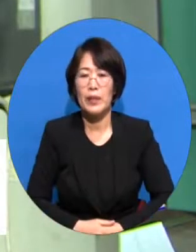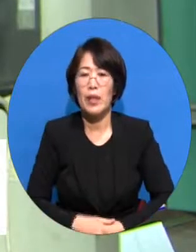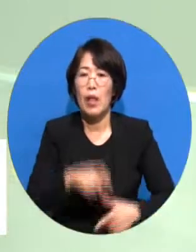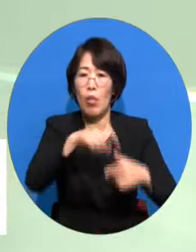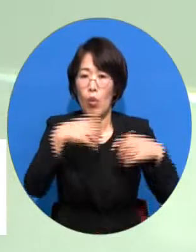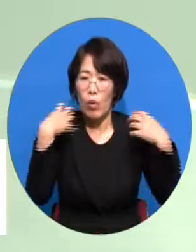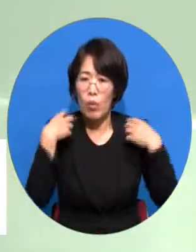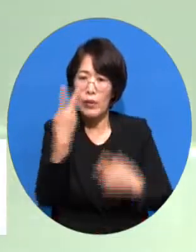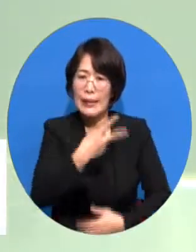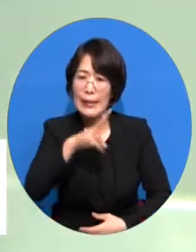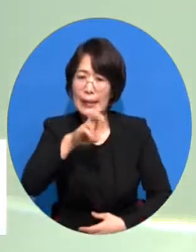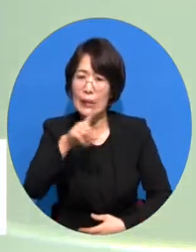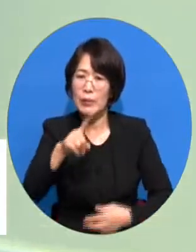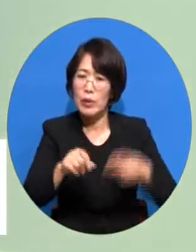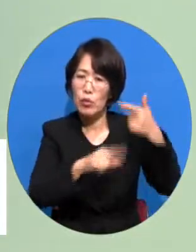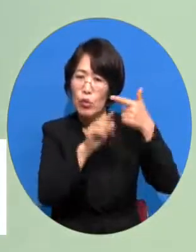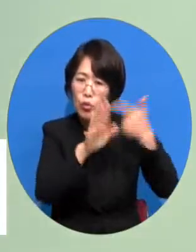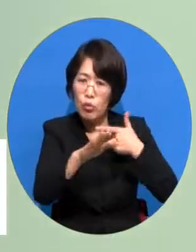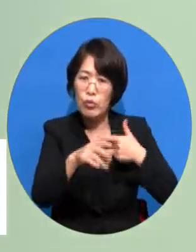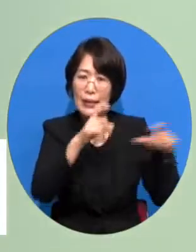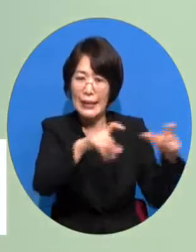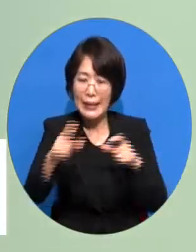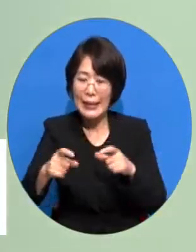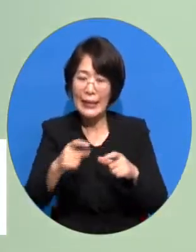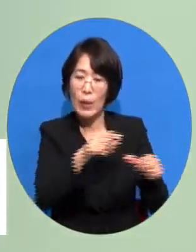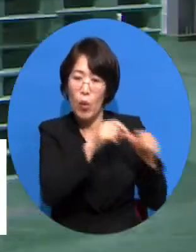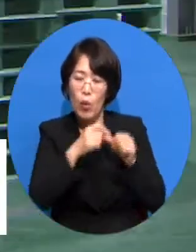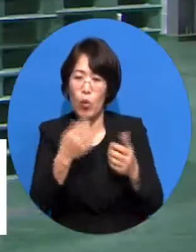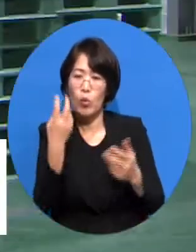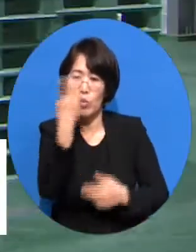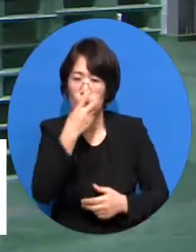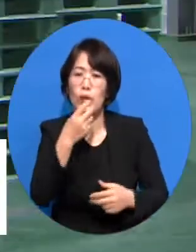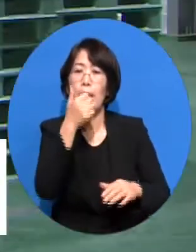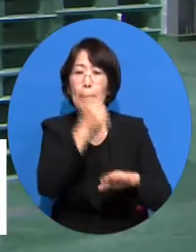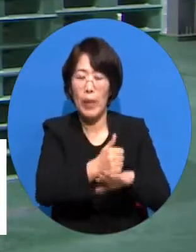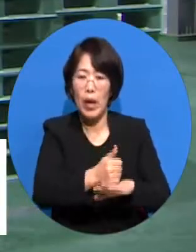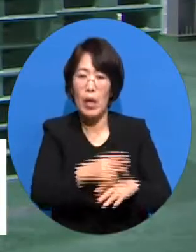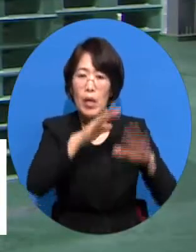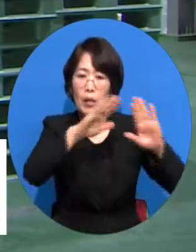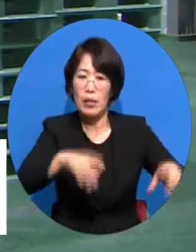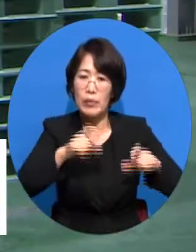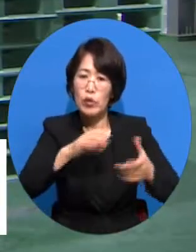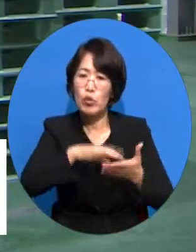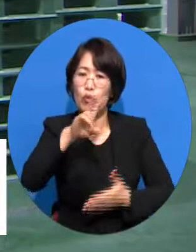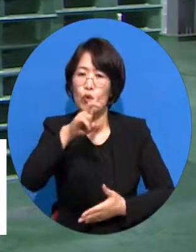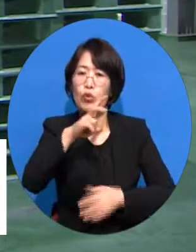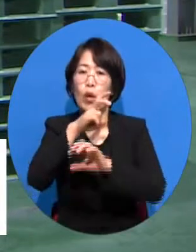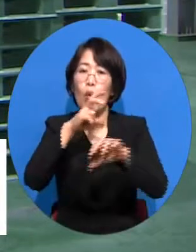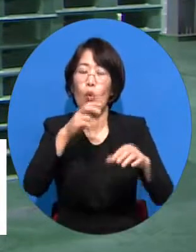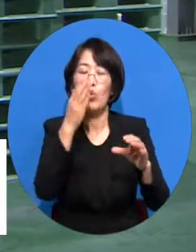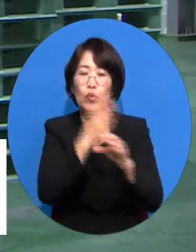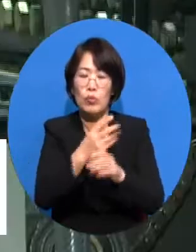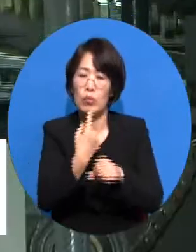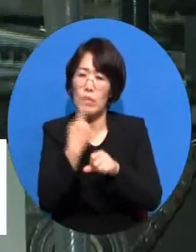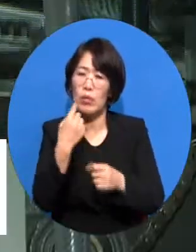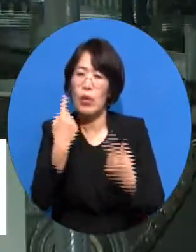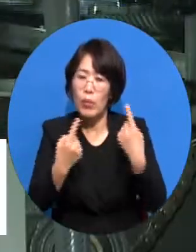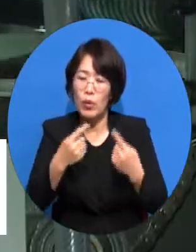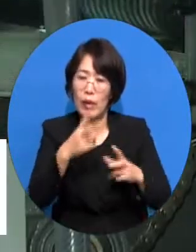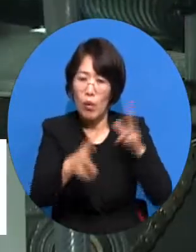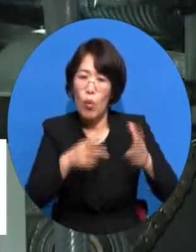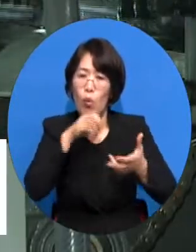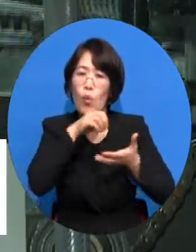통계청에 2021년 하반기에 지역별 고용 조사 결과에 따르면 전남 22개 시 군 가운데 전년보다 제조업